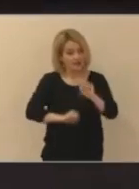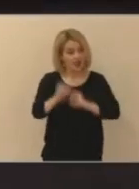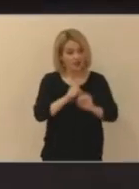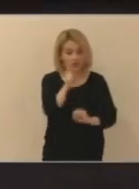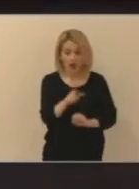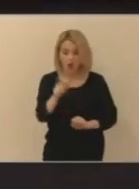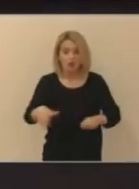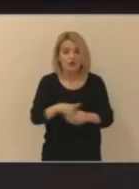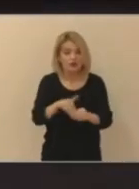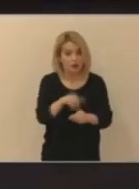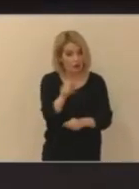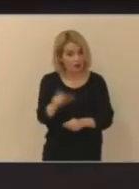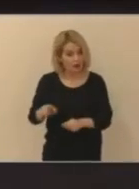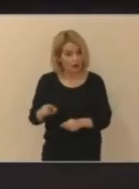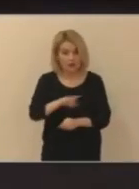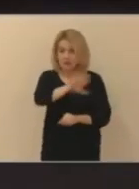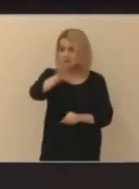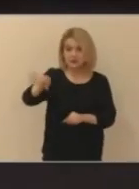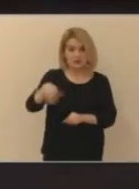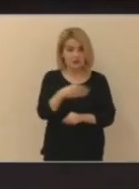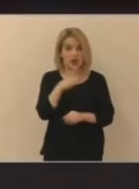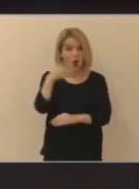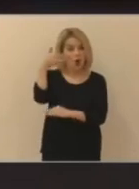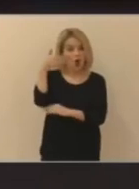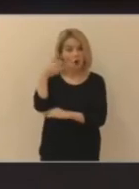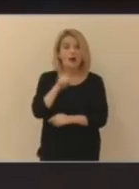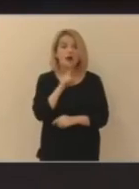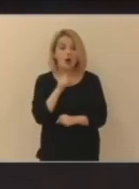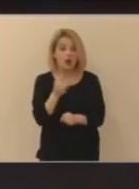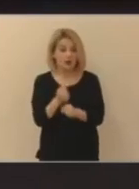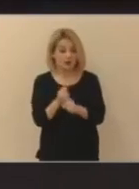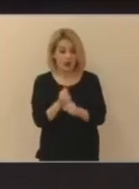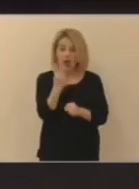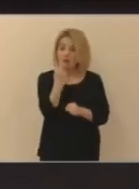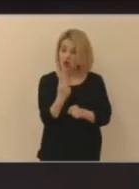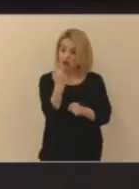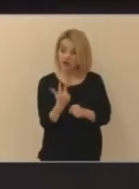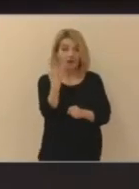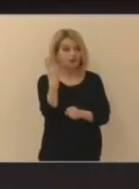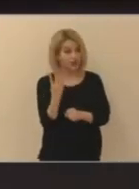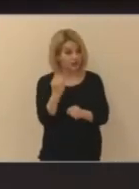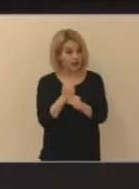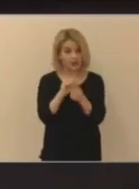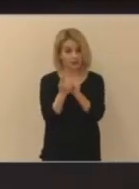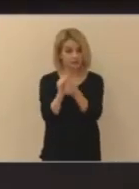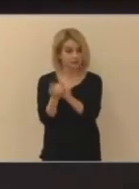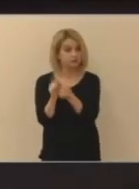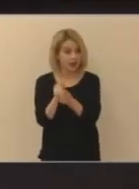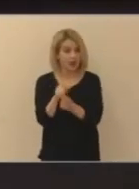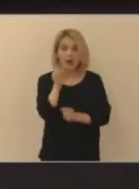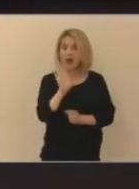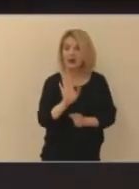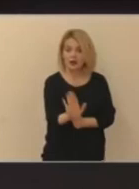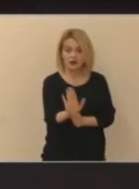работниците. Значи, сите компании кои работат на втора, трета и четврта смена, нивните